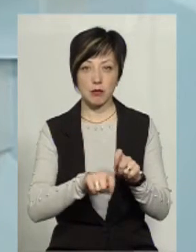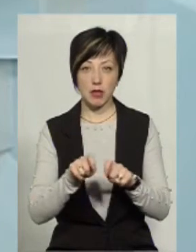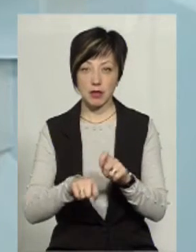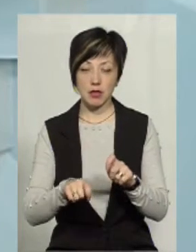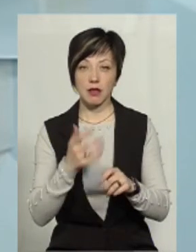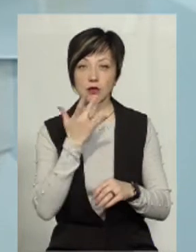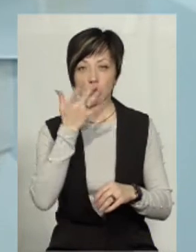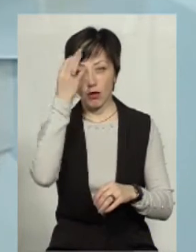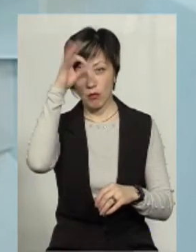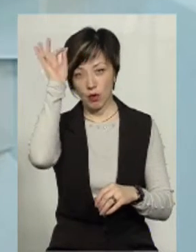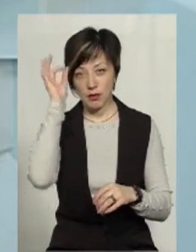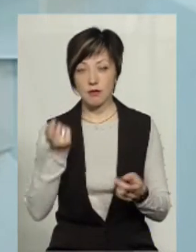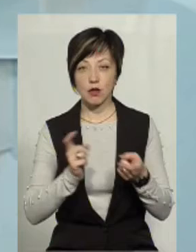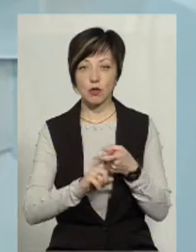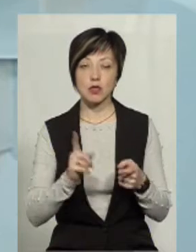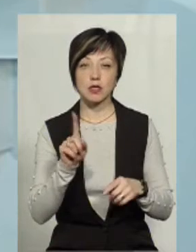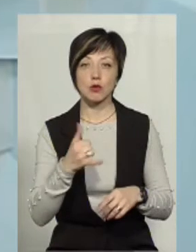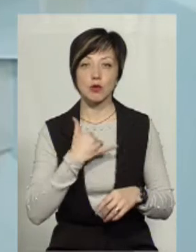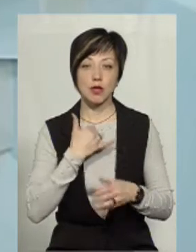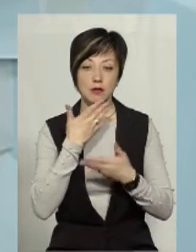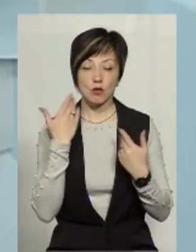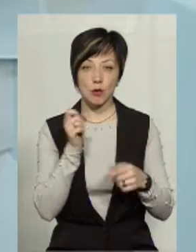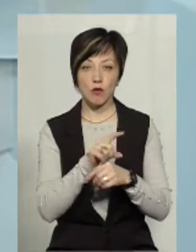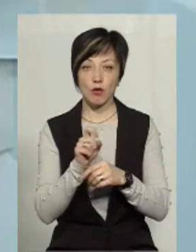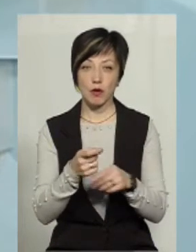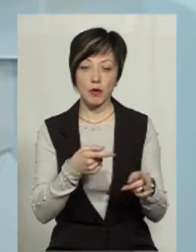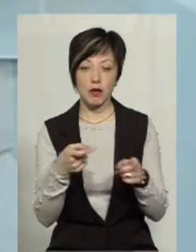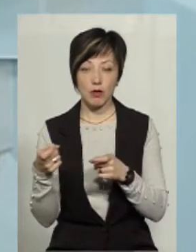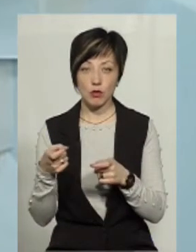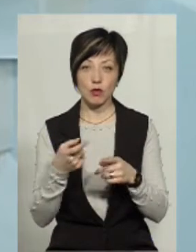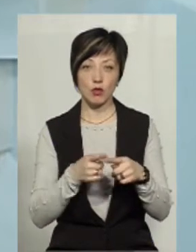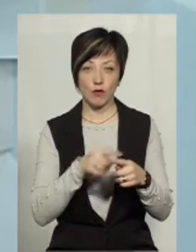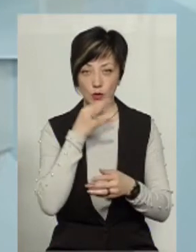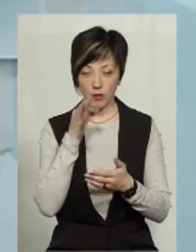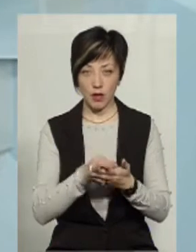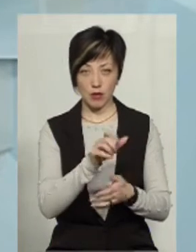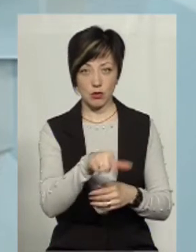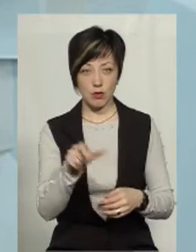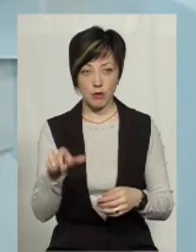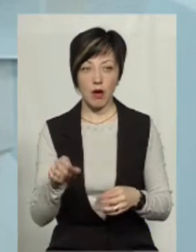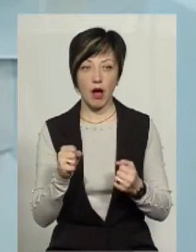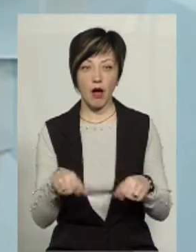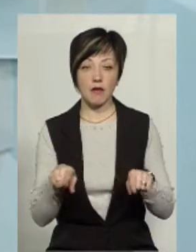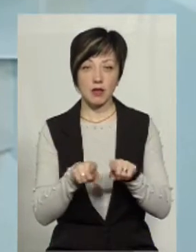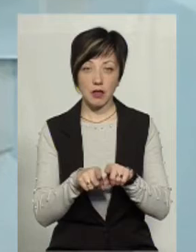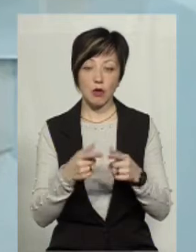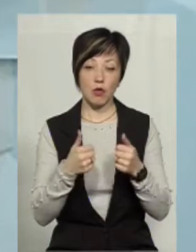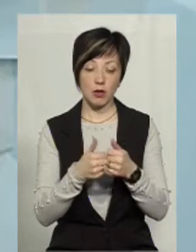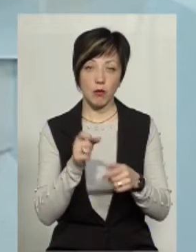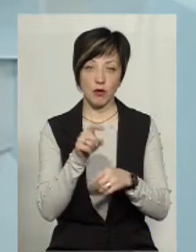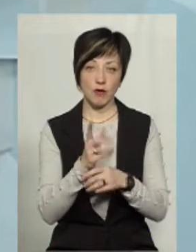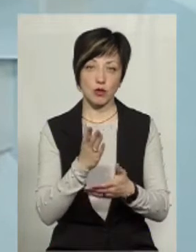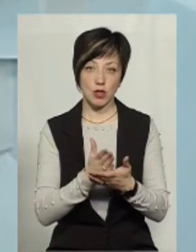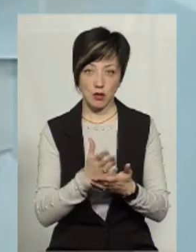та підрозділів Національної поліції, в зв'язку з тим, що в нас відсутні повноваження по притягненню винних осіб до відповідальності. А в даних органів дані